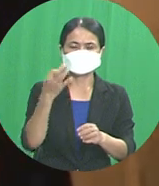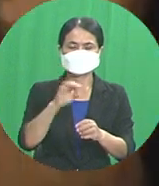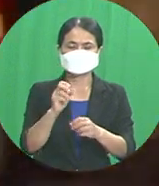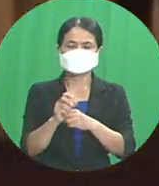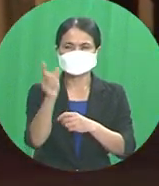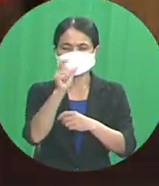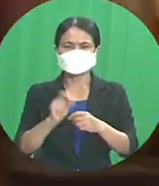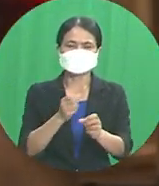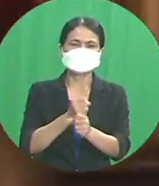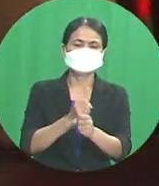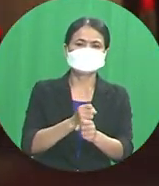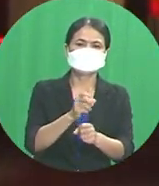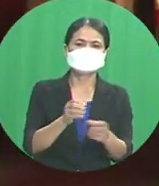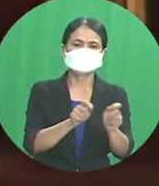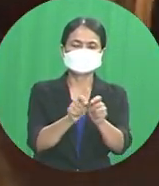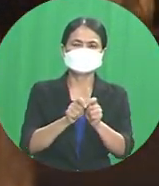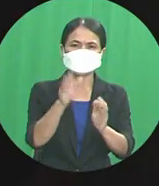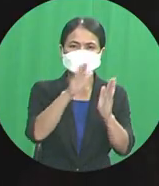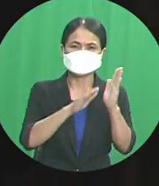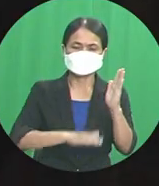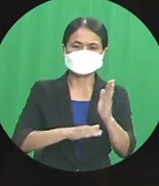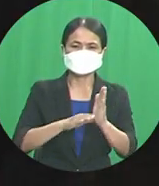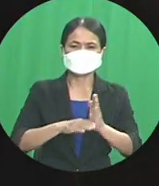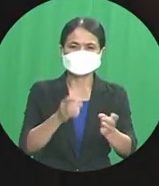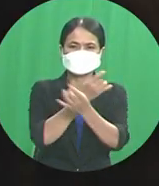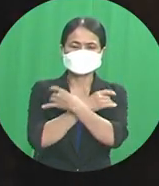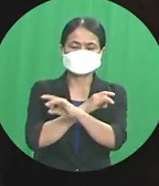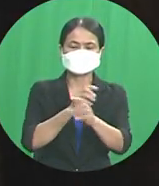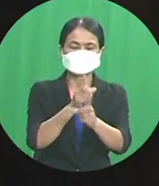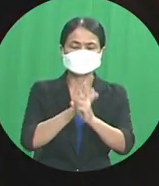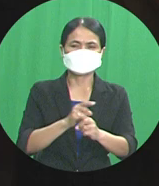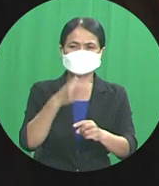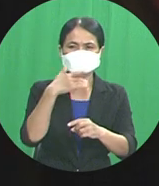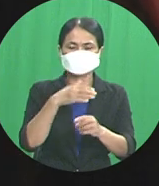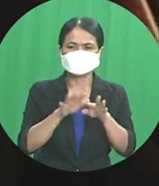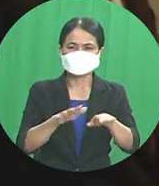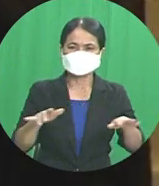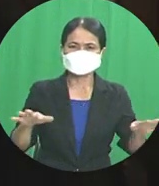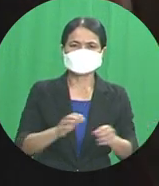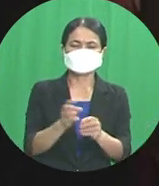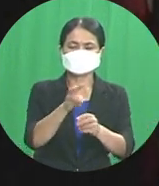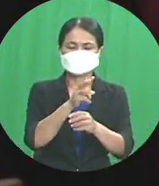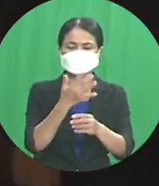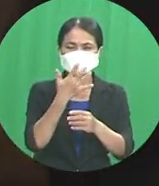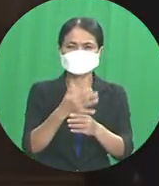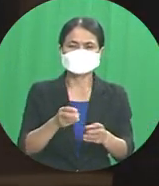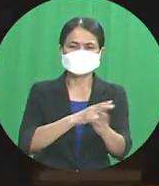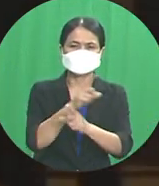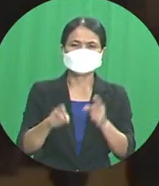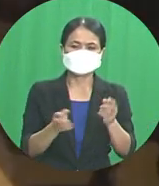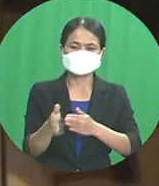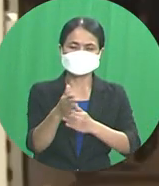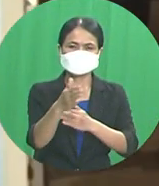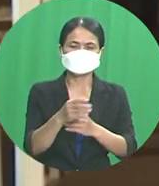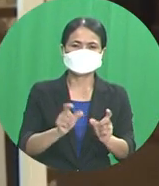អ៊ីតាលីបានធ្វើការរួមគ្នាដើម្បីកាត់បន្ថយការបំពុលតាមដែនទឹកនិងប្រយុទ្ធប្រឆាំងនឹងឥទ្ធិពលនៃការនេសាទនិ